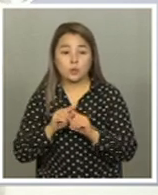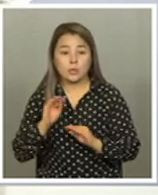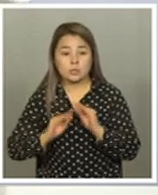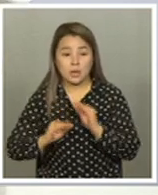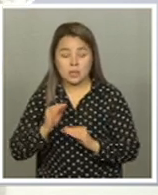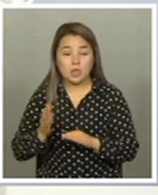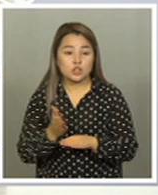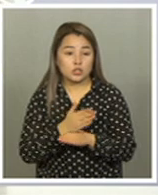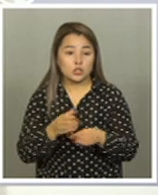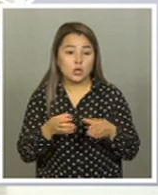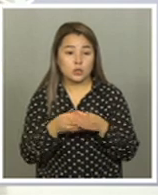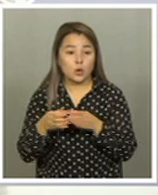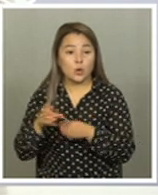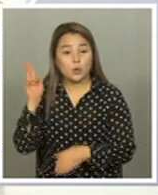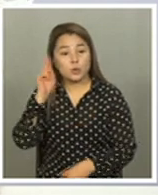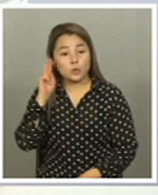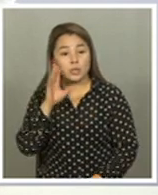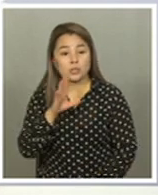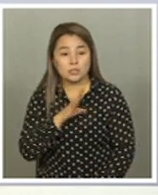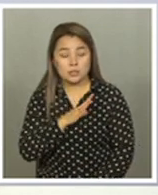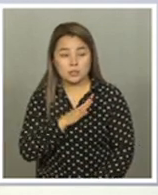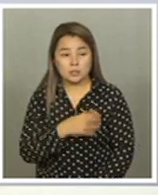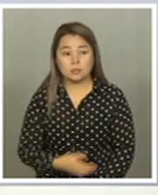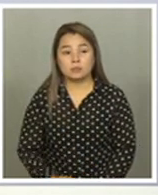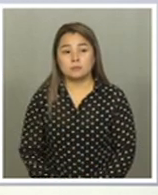жүктеуді үйрендіңіздер.